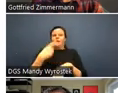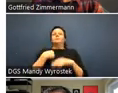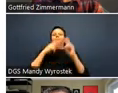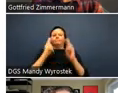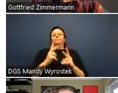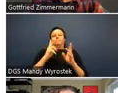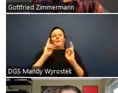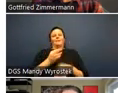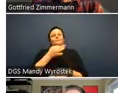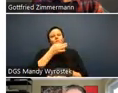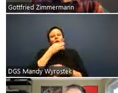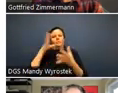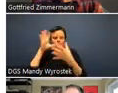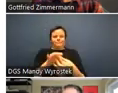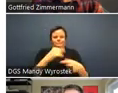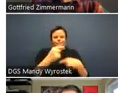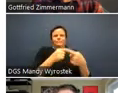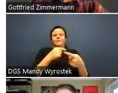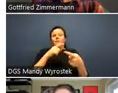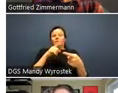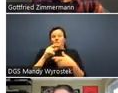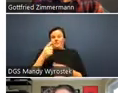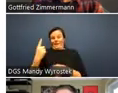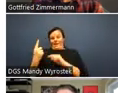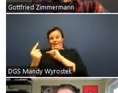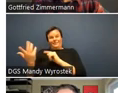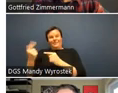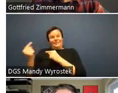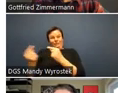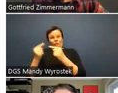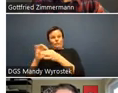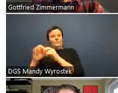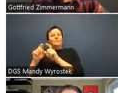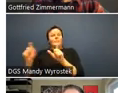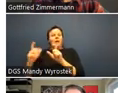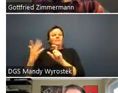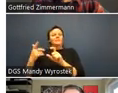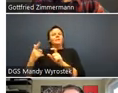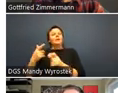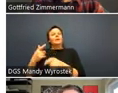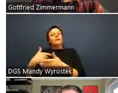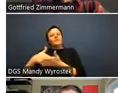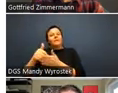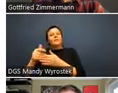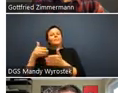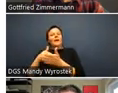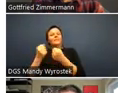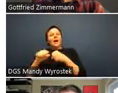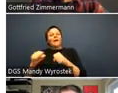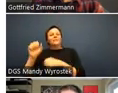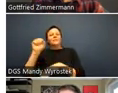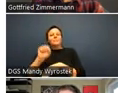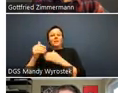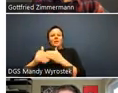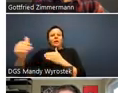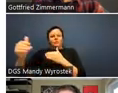in weiteren Barrierefreiheitsseminaren, auf denen also die Person gewesen ist, explizit davon abgeraten wurde, die Barrierefreiheitsfunktion von Word zu